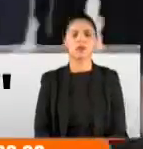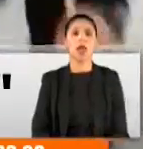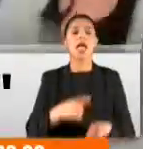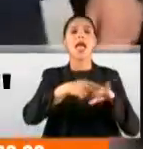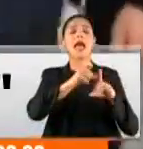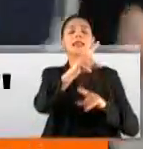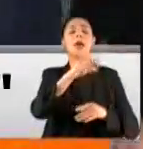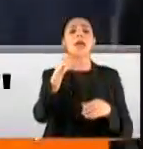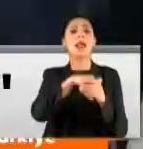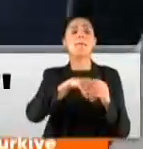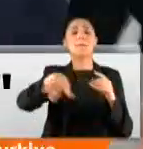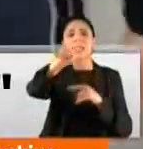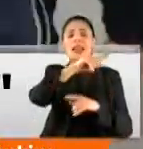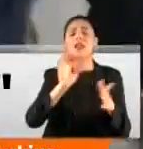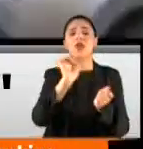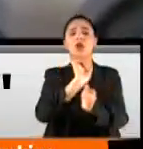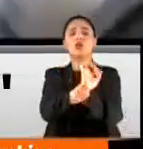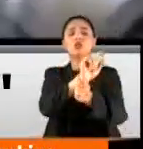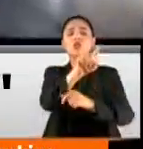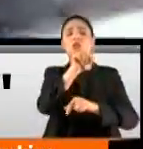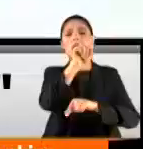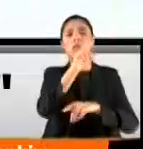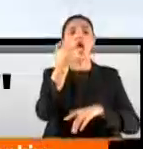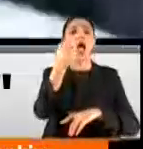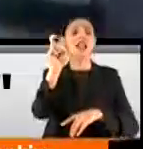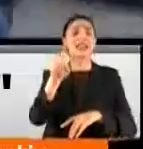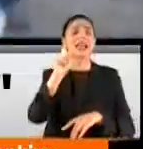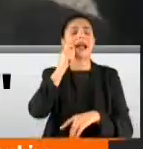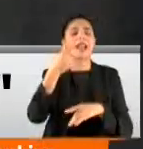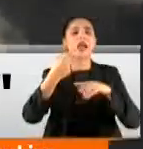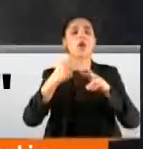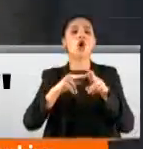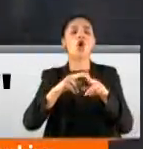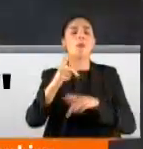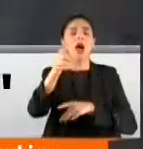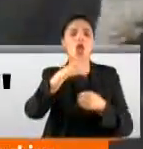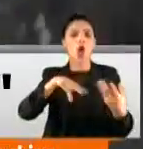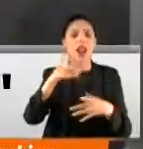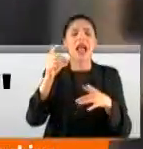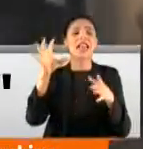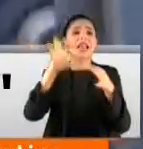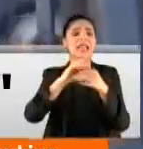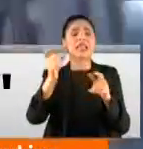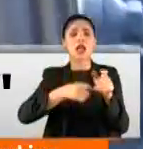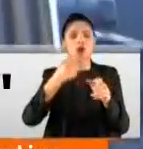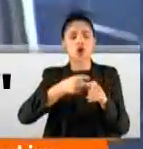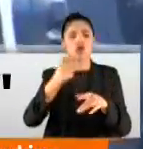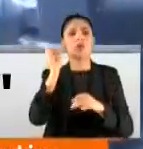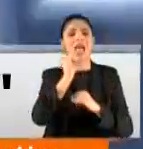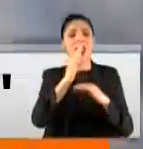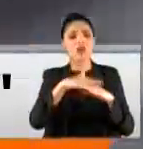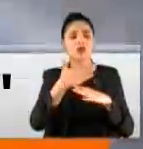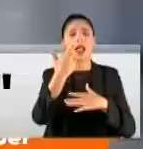HDP'li milletvekillerinin tutuklandığı 6-8 Ekim Kobani olaylarıyla ilgili soruşturmayı eleştirdi, amacın Millet